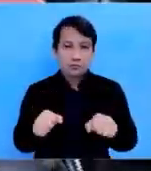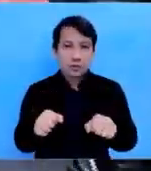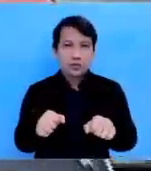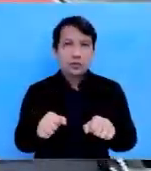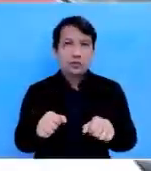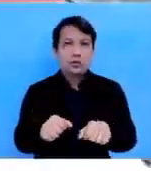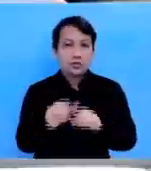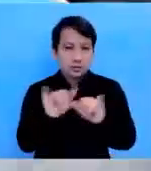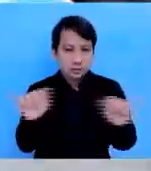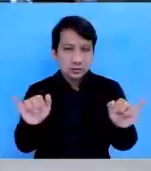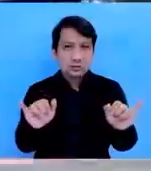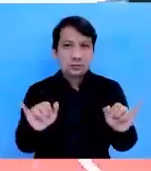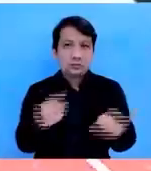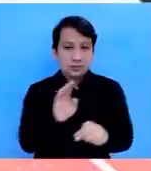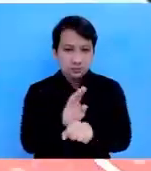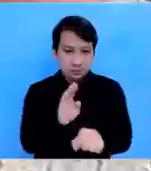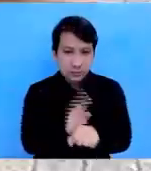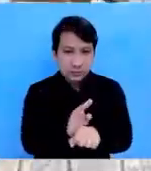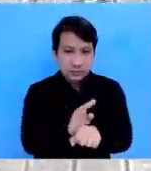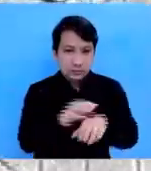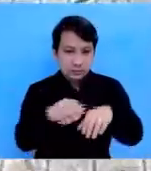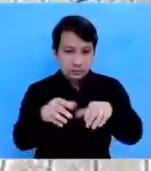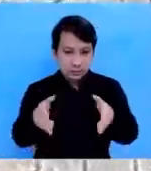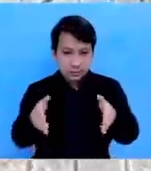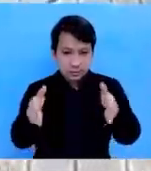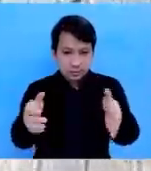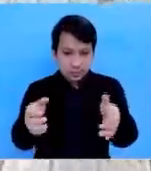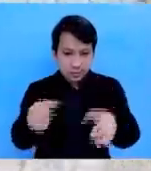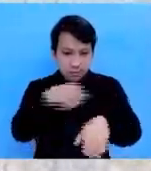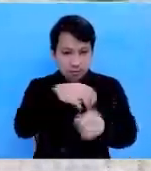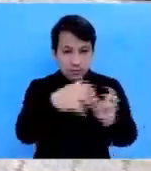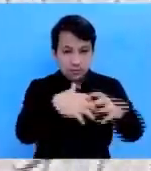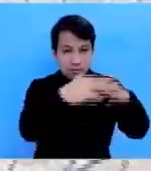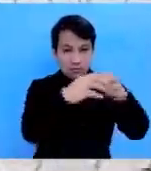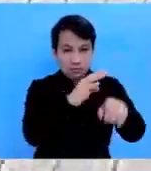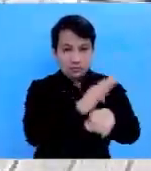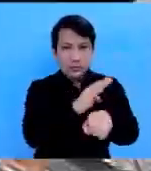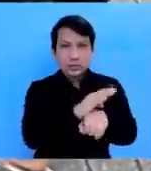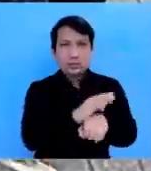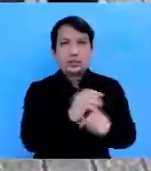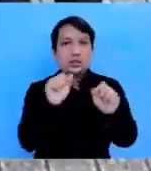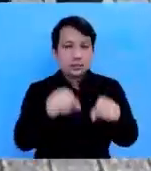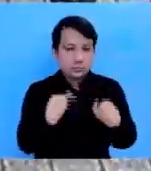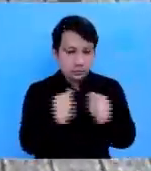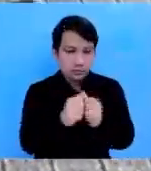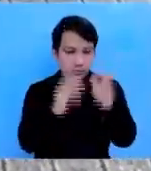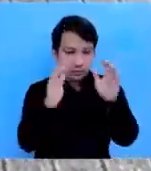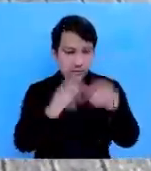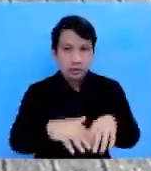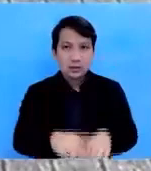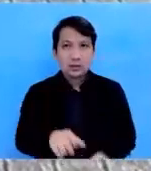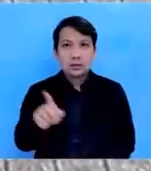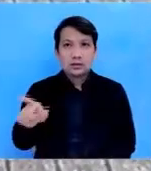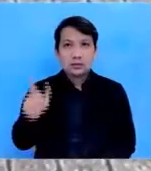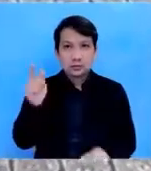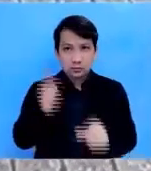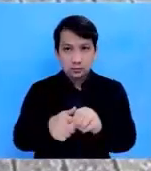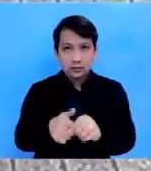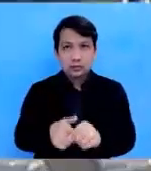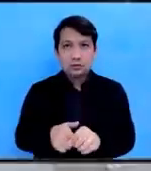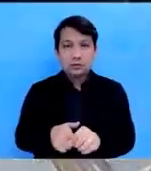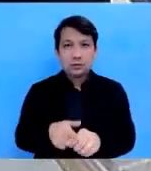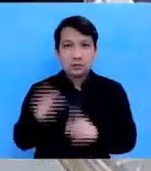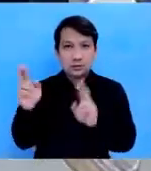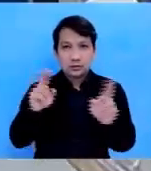negosyong nakapalibot sa isinarang kalsada. Naabutan nga namin ang mga empleyado ng gasolinahang ito na naghahanda na